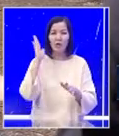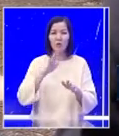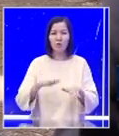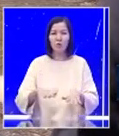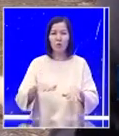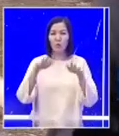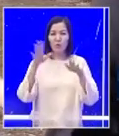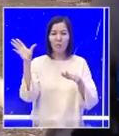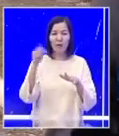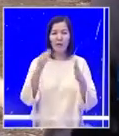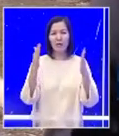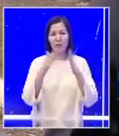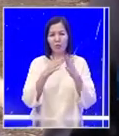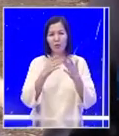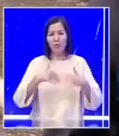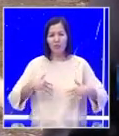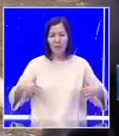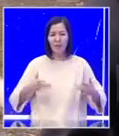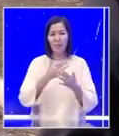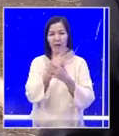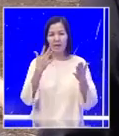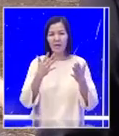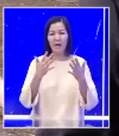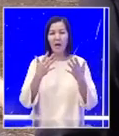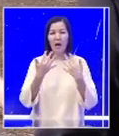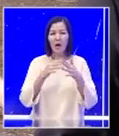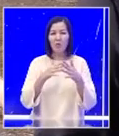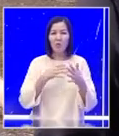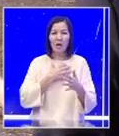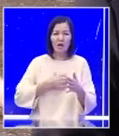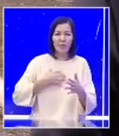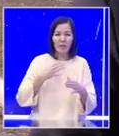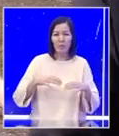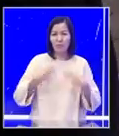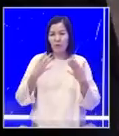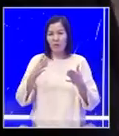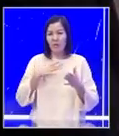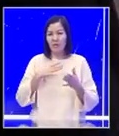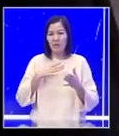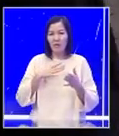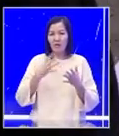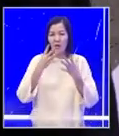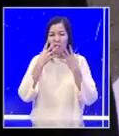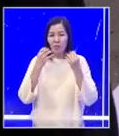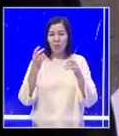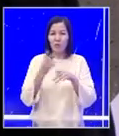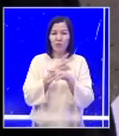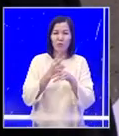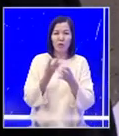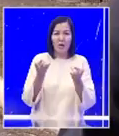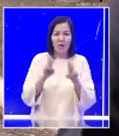жиған малың ісіңде. Қызылағаш қалған еді абдырап, қара түнек тұңғиықтың ішінде.